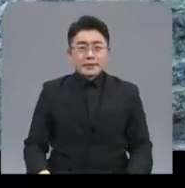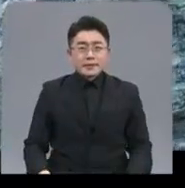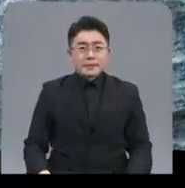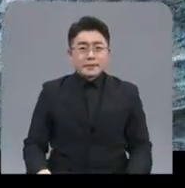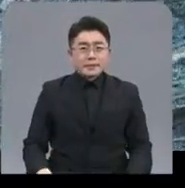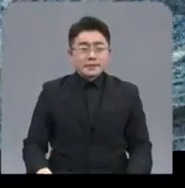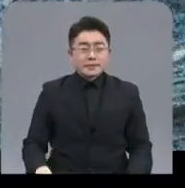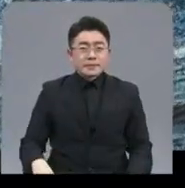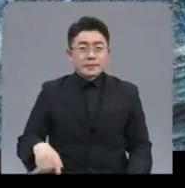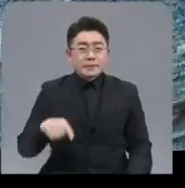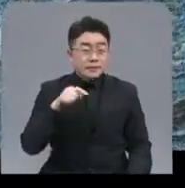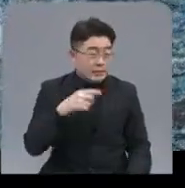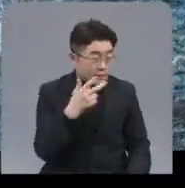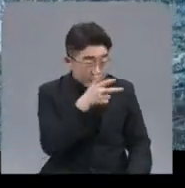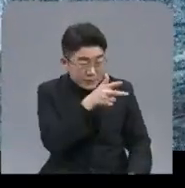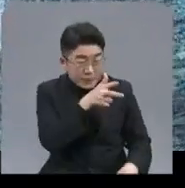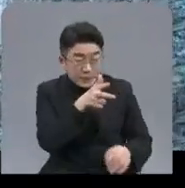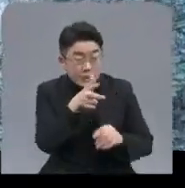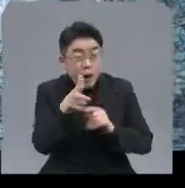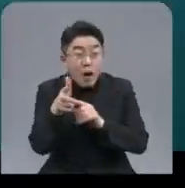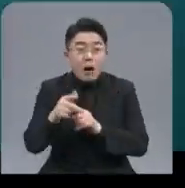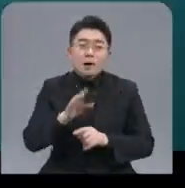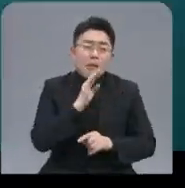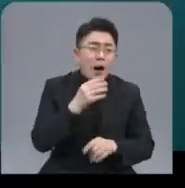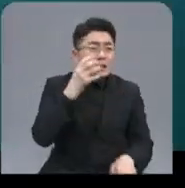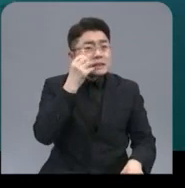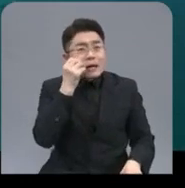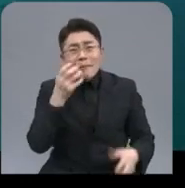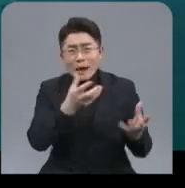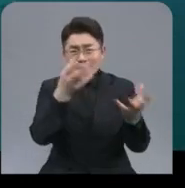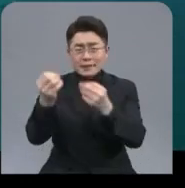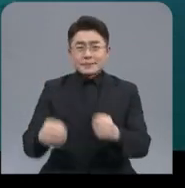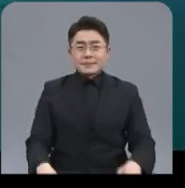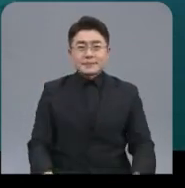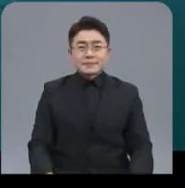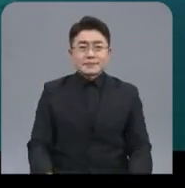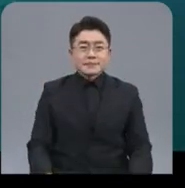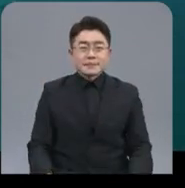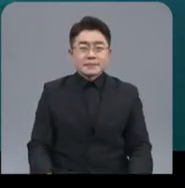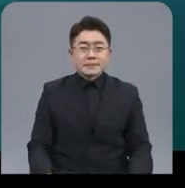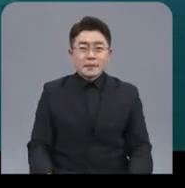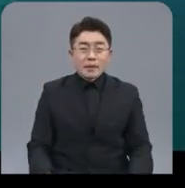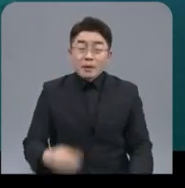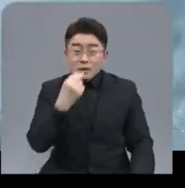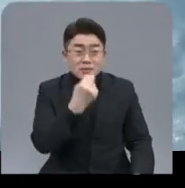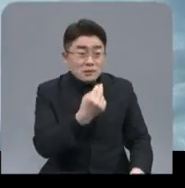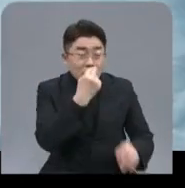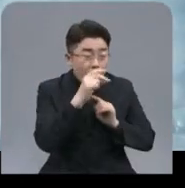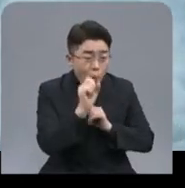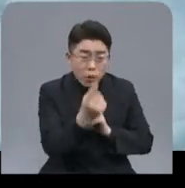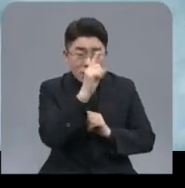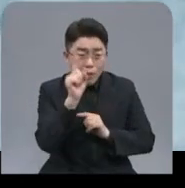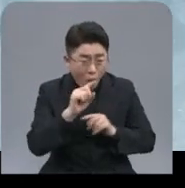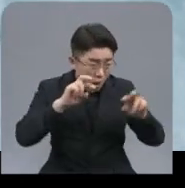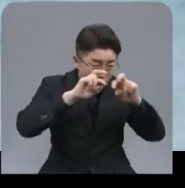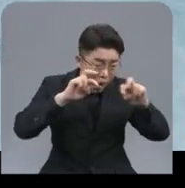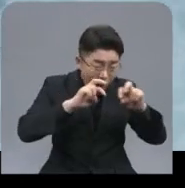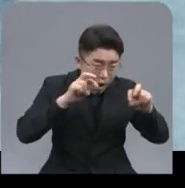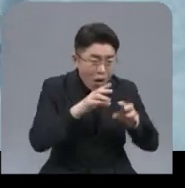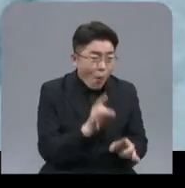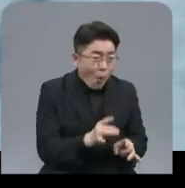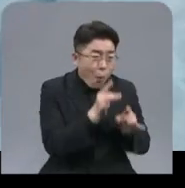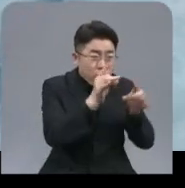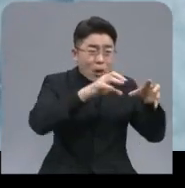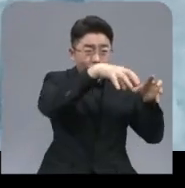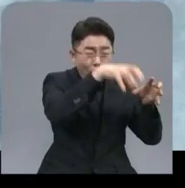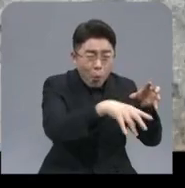năm sản xuất các bộ phim tài liệu về tự nhiên ông Y cho biết địa chất của bán đảo Hàn Quốc vô cùng sặc sỡ Nếu hiểu hơn nguồn gốc của chúng thì